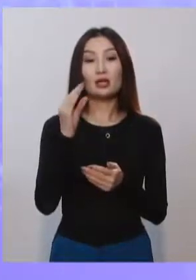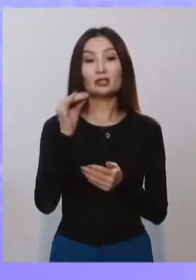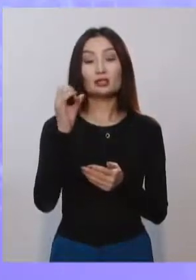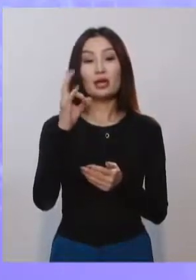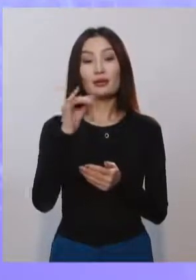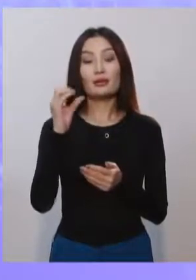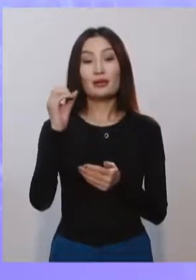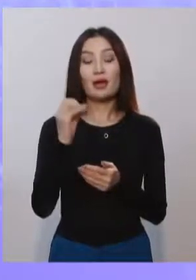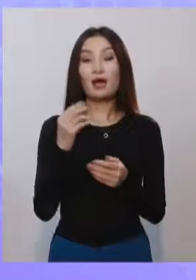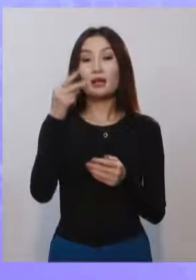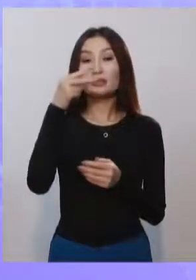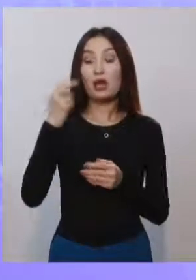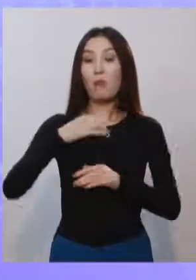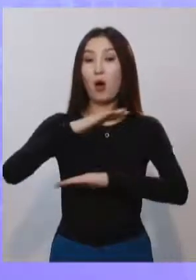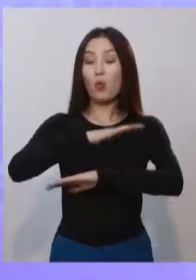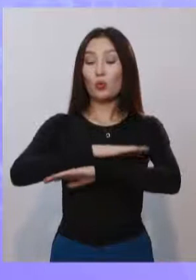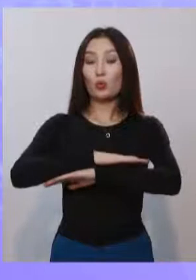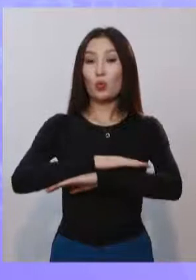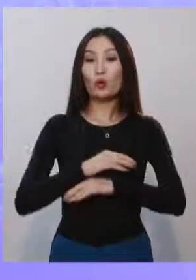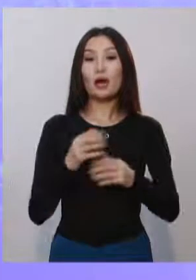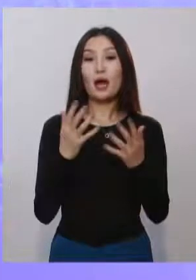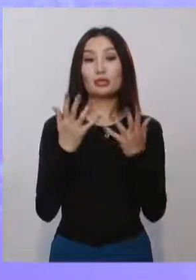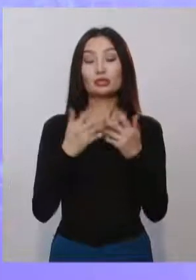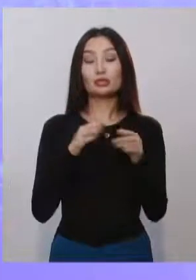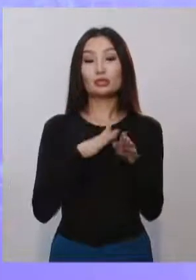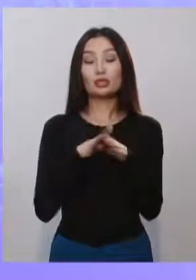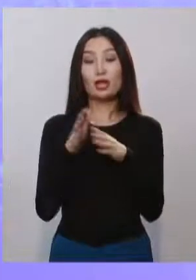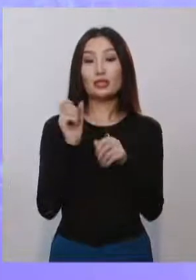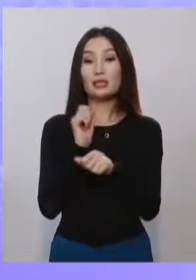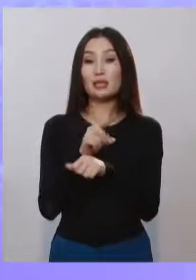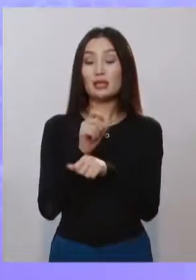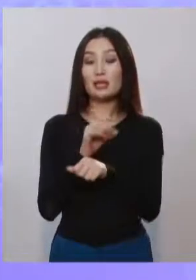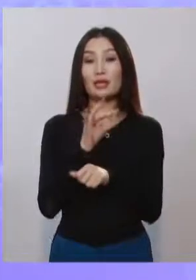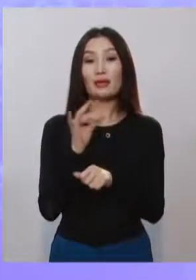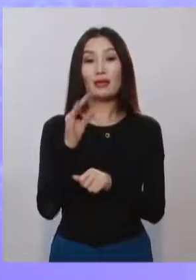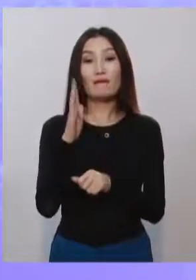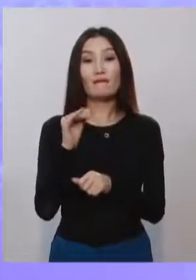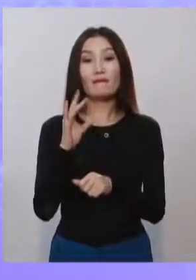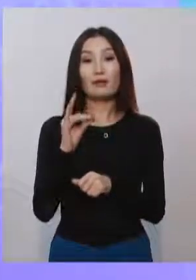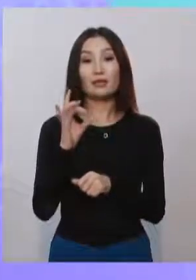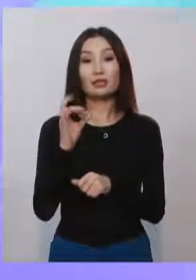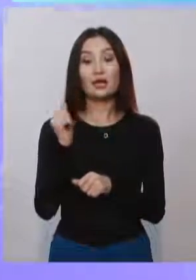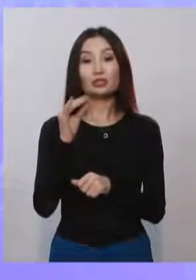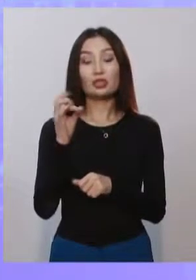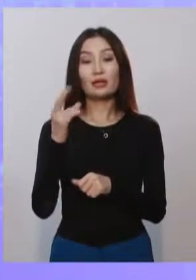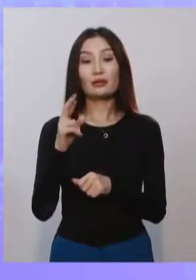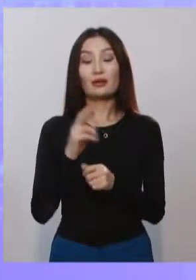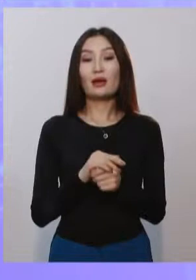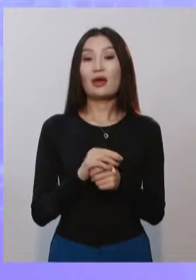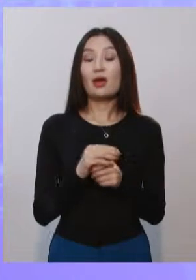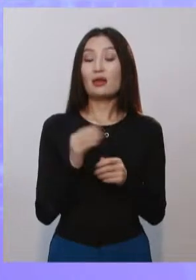сегодня тема урока решения задач и выражений на